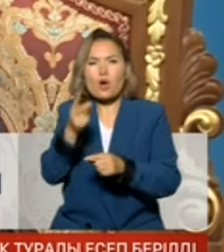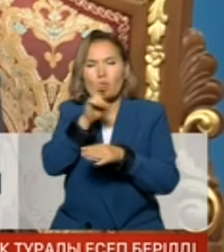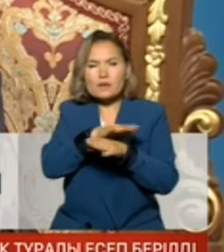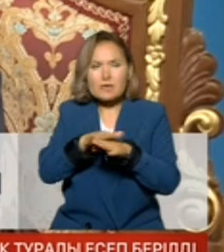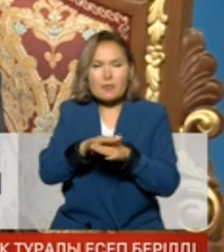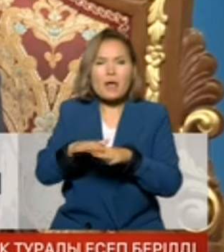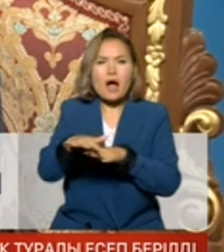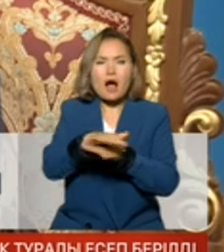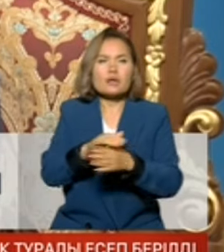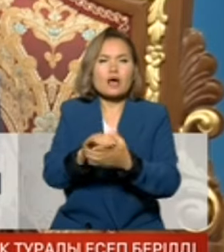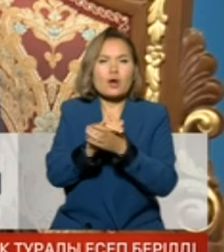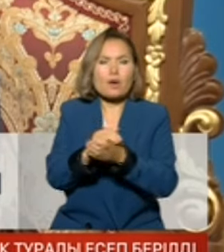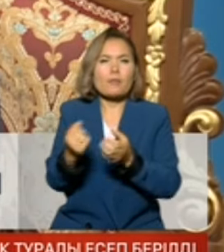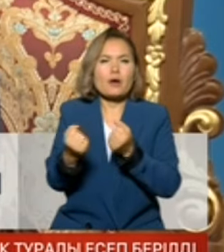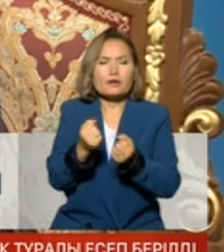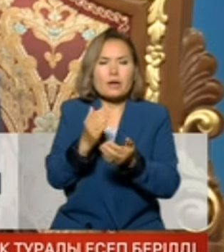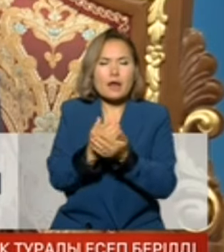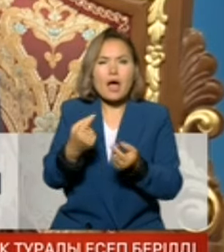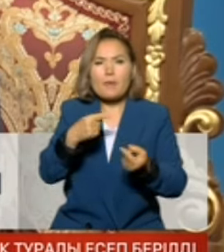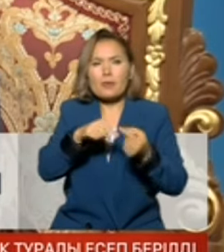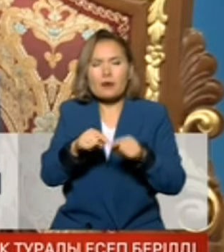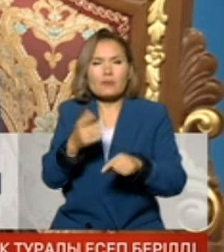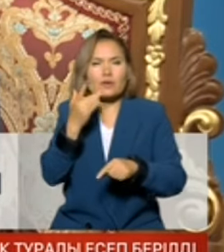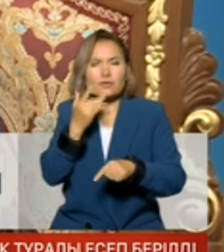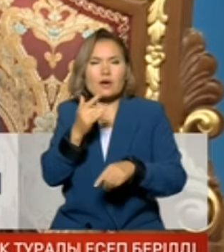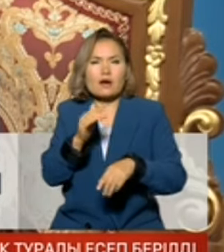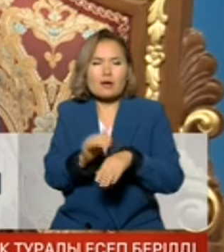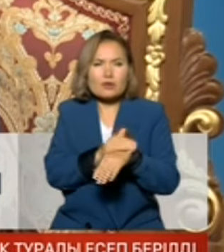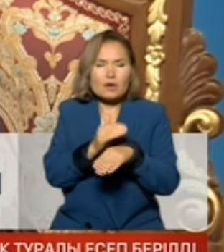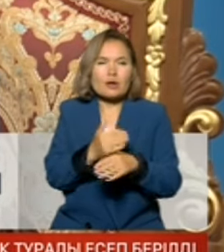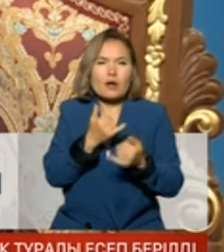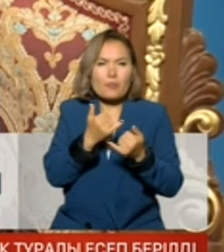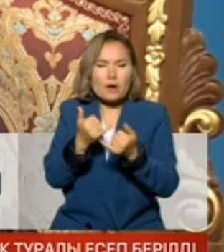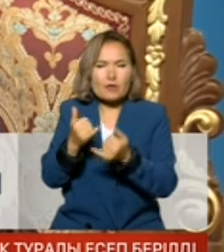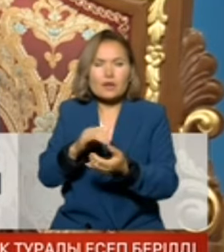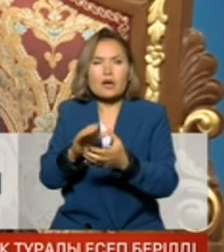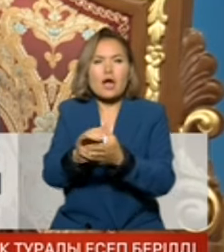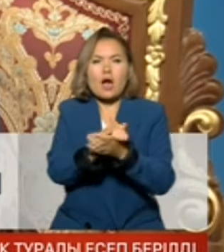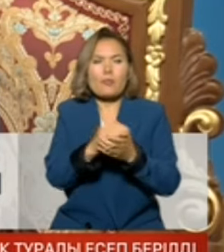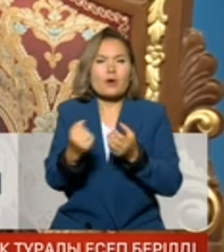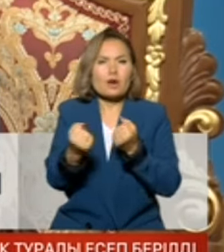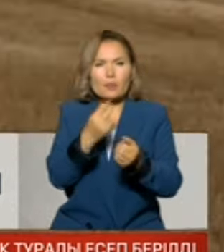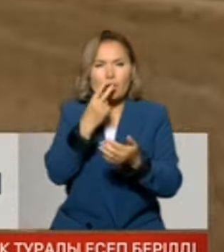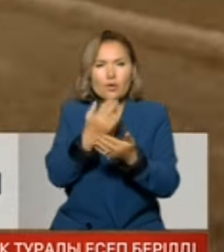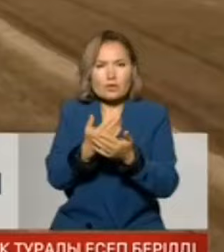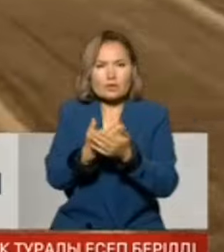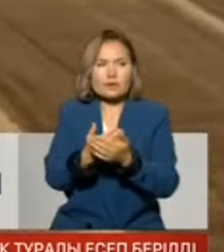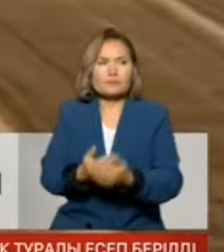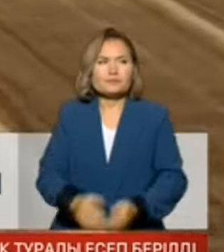пен халықтың достығы берік, бір-біріне жақын екенін, әрі ынтымақтастығымыздың нығайып келе жатқанын көрсетеді.